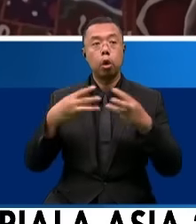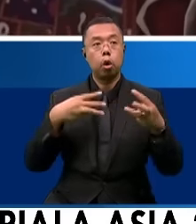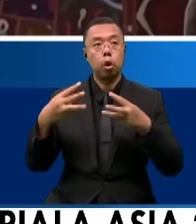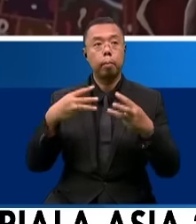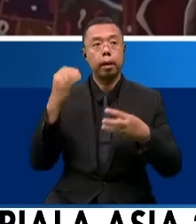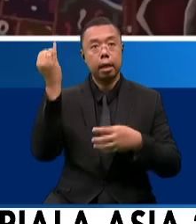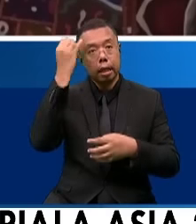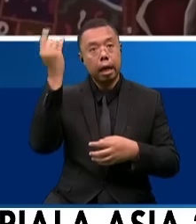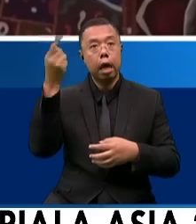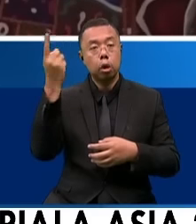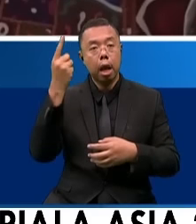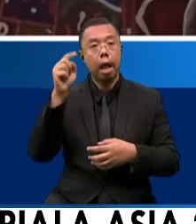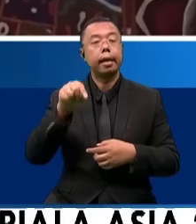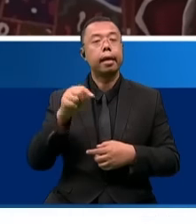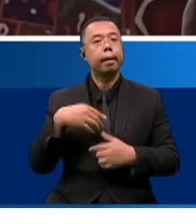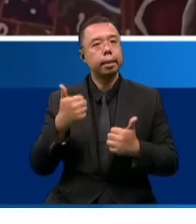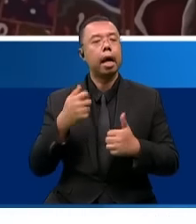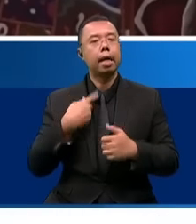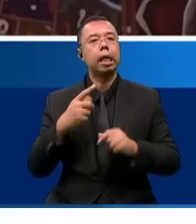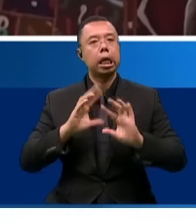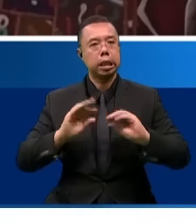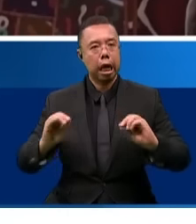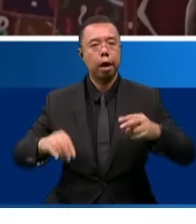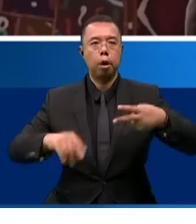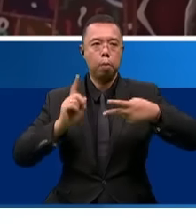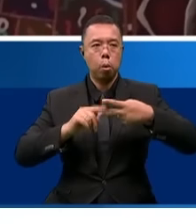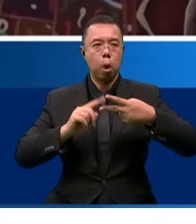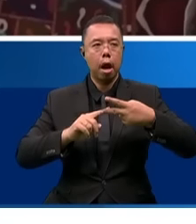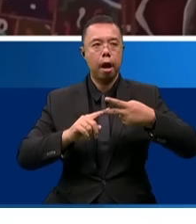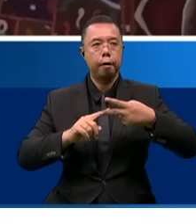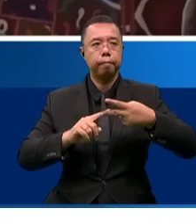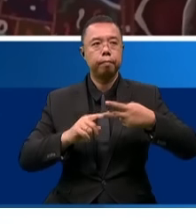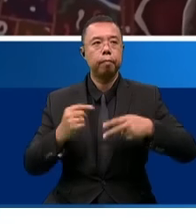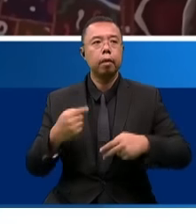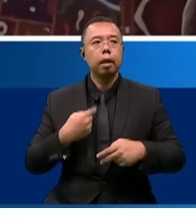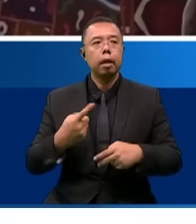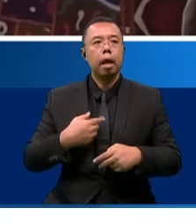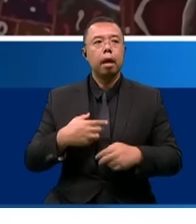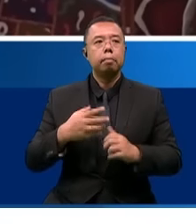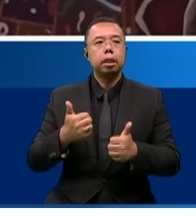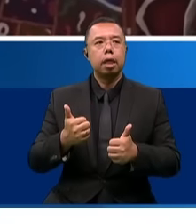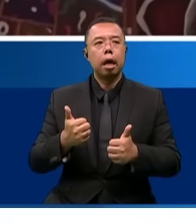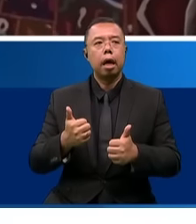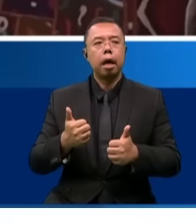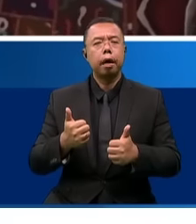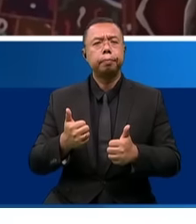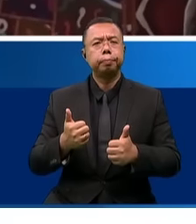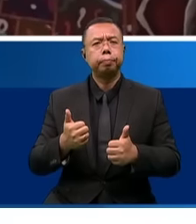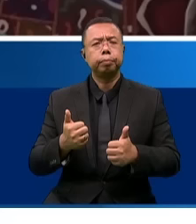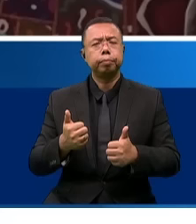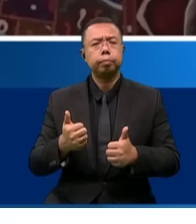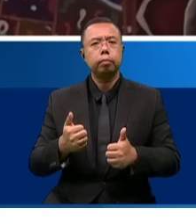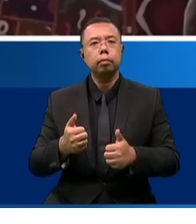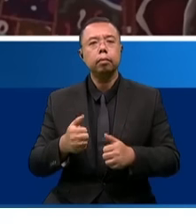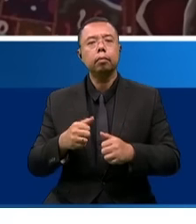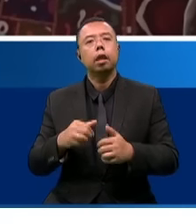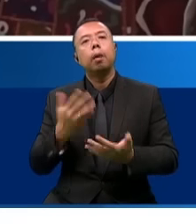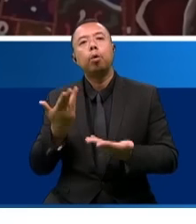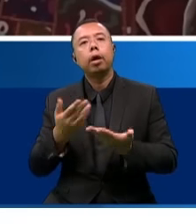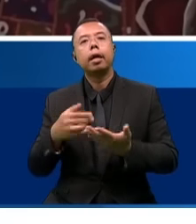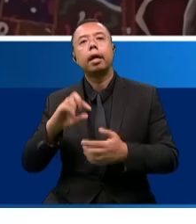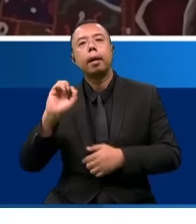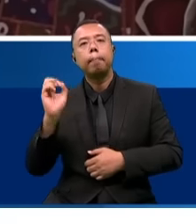internasional ini yang kita bisa lakukan yang kedua adalah kita bisa ee melakukan ee lobi-lobi